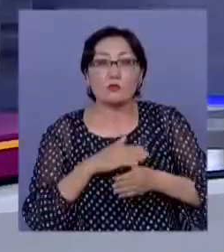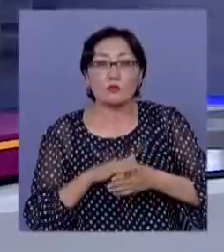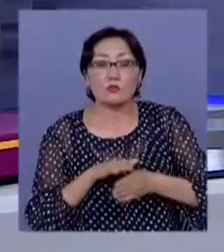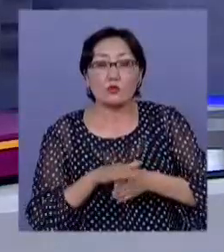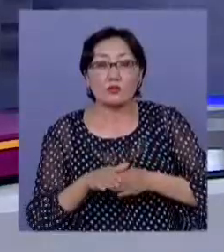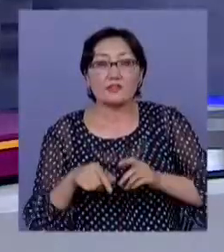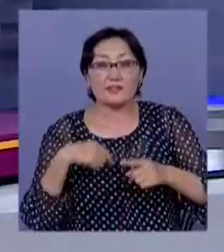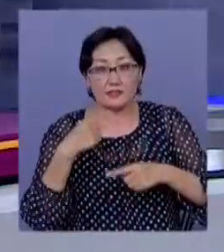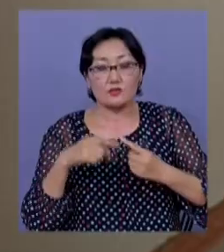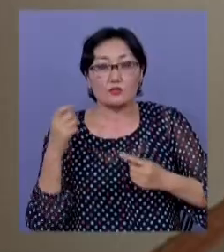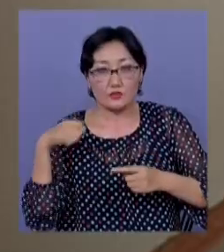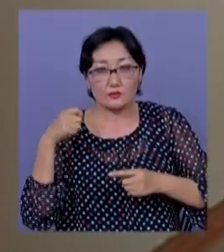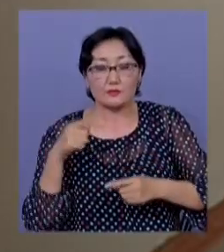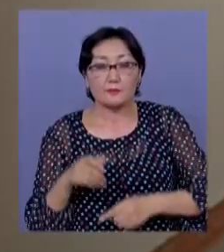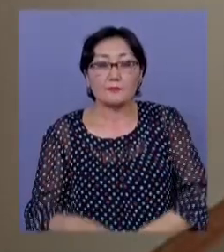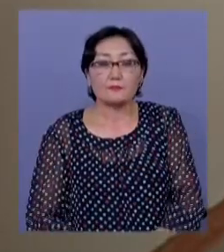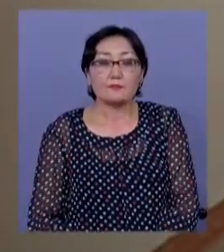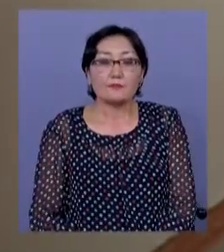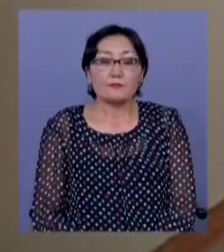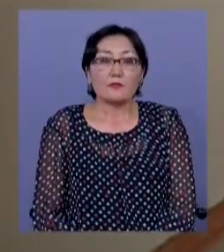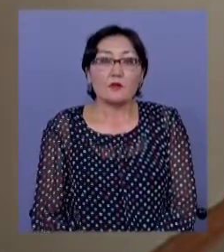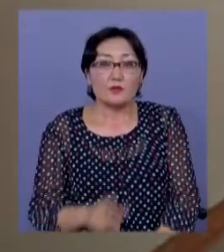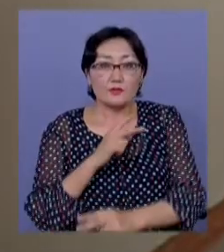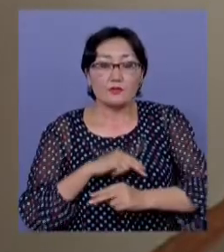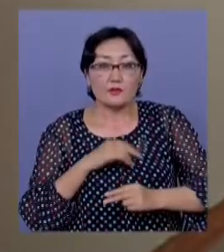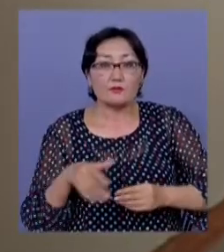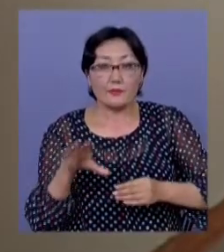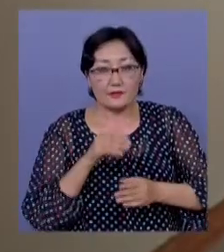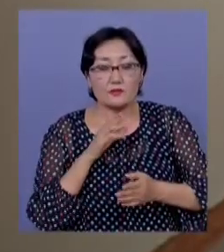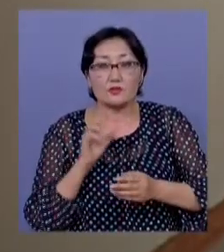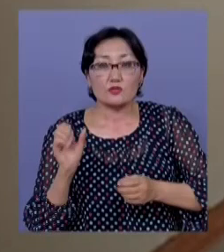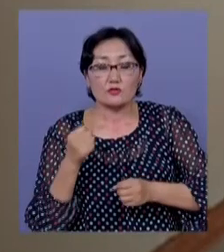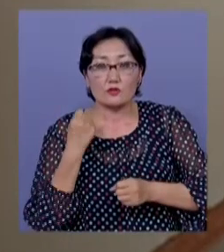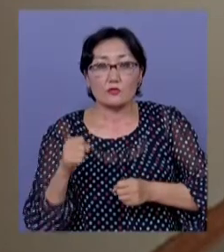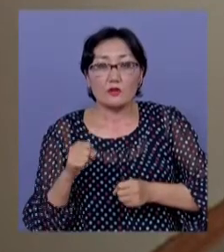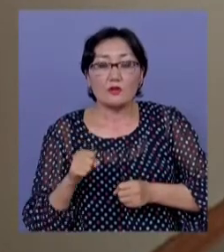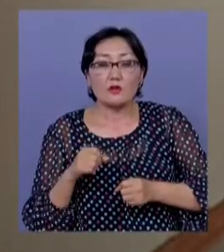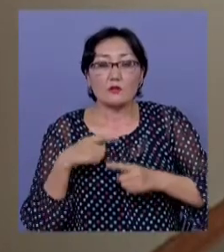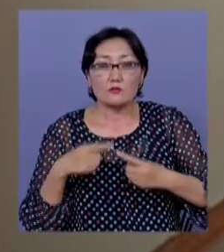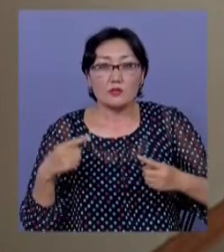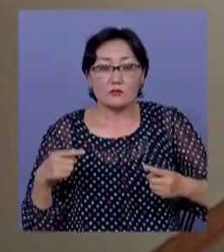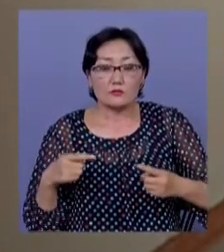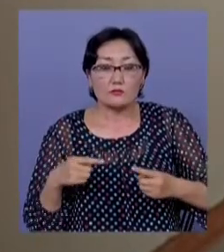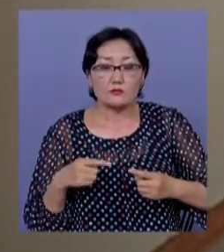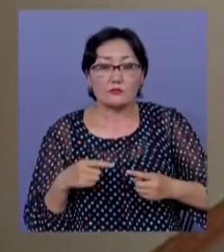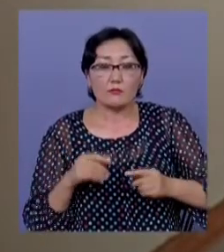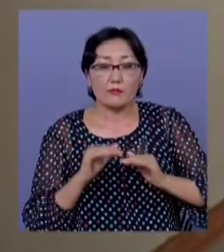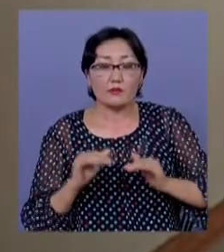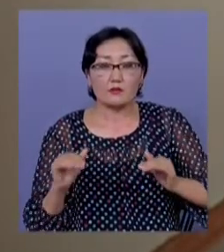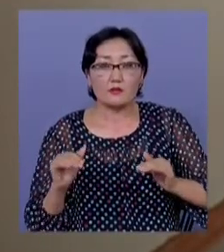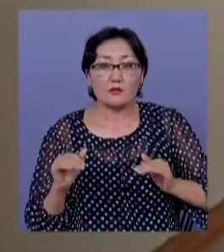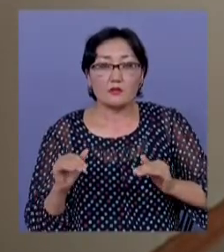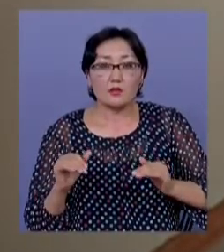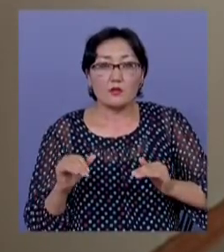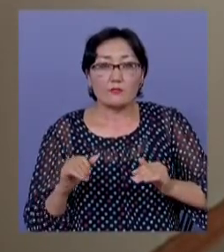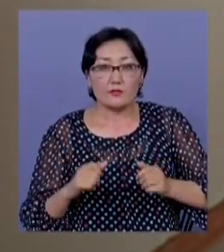келесі сюжетте. Еңбек бәрінде еңбек дейді, менімше талай асулардан, талай сатылардан бала